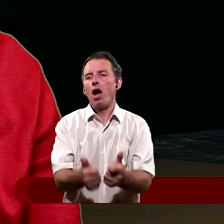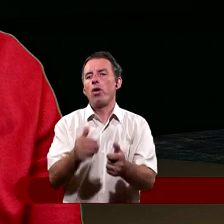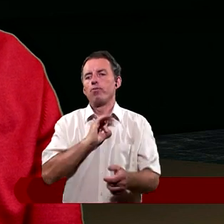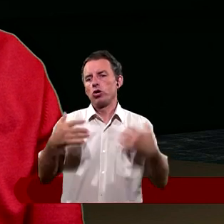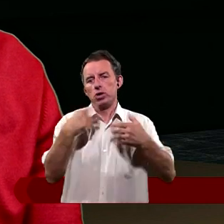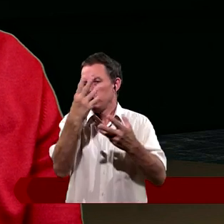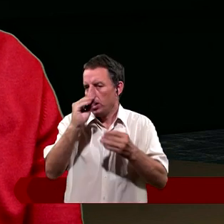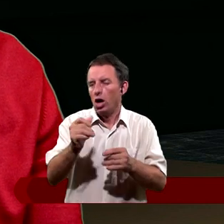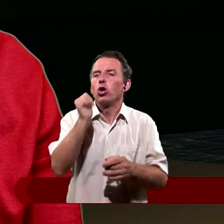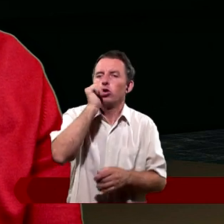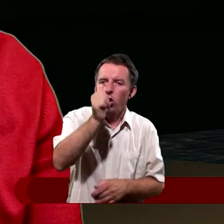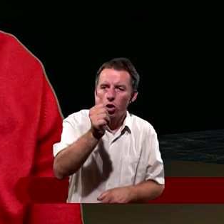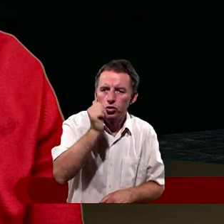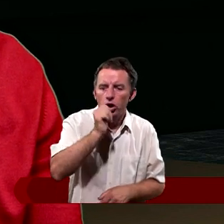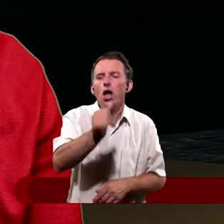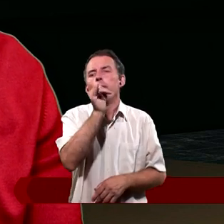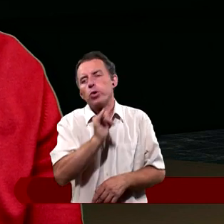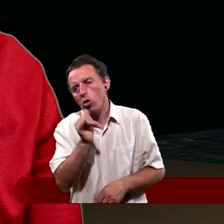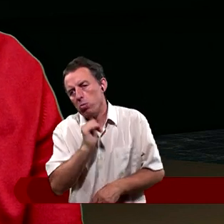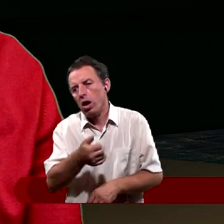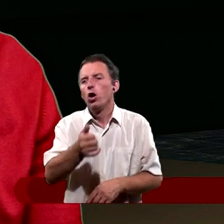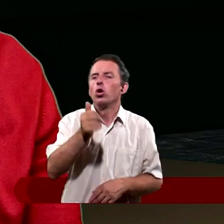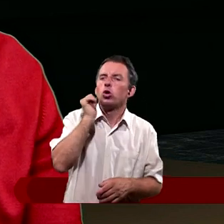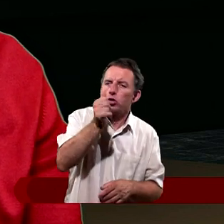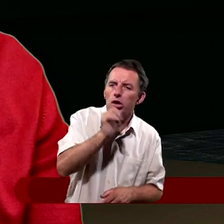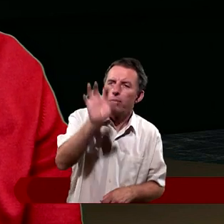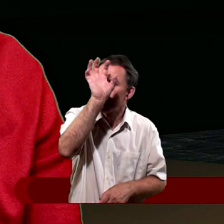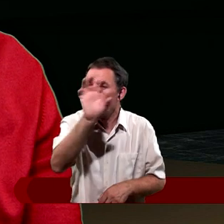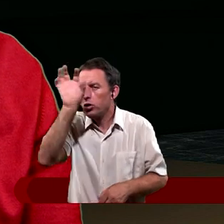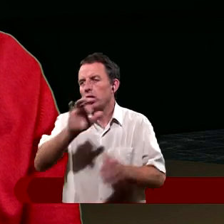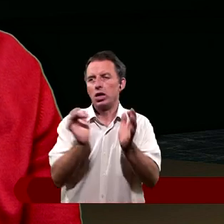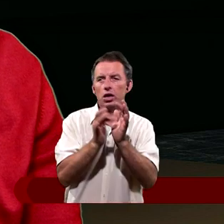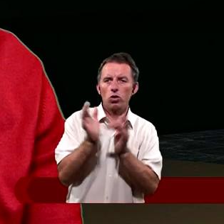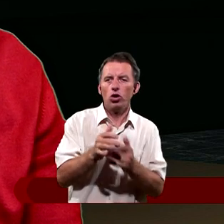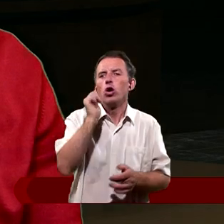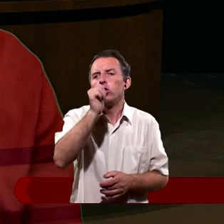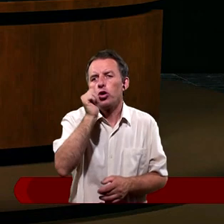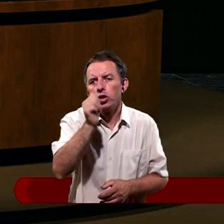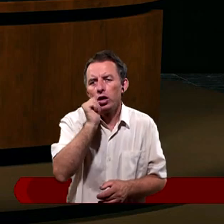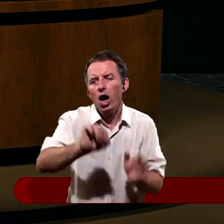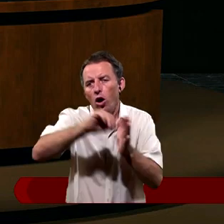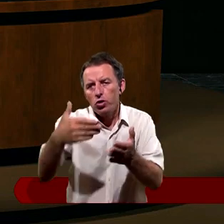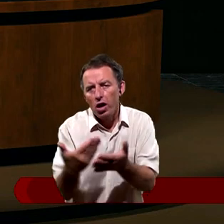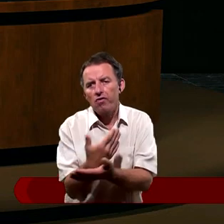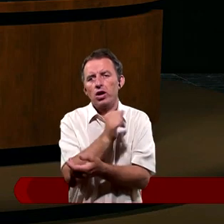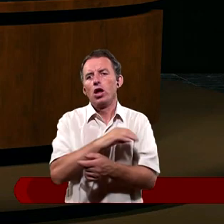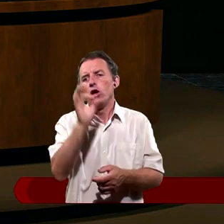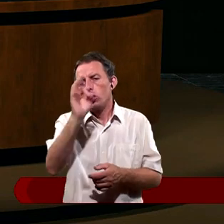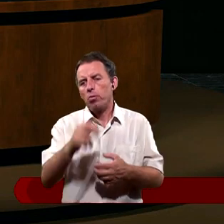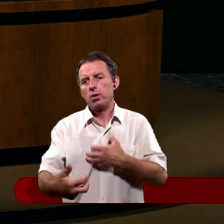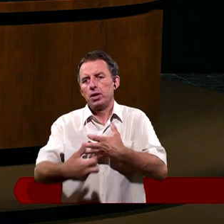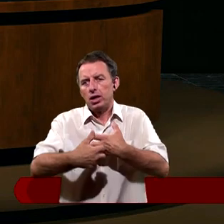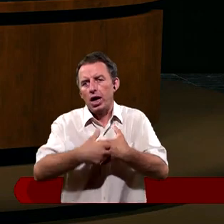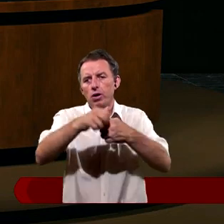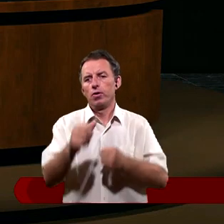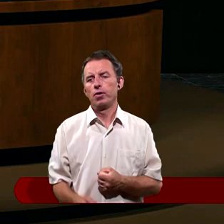życiu. Codzienna próba, codzienne przyglądanie się Jezusowi, Chrystusowi i codzienne odnawianie się tych dobrych